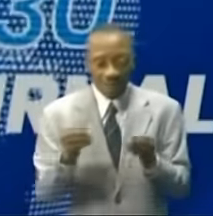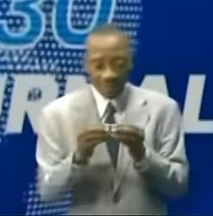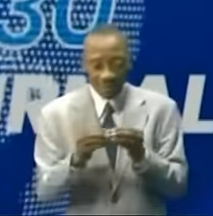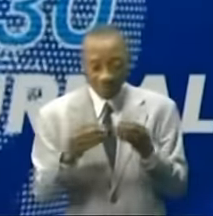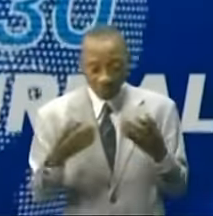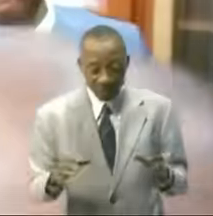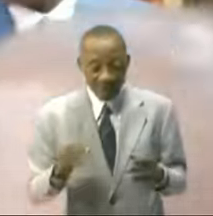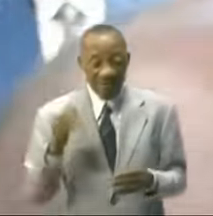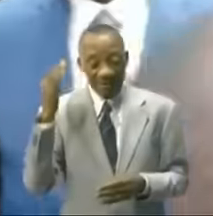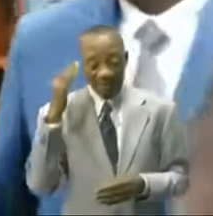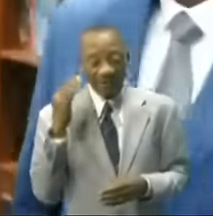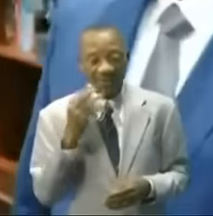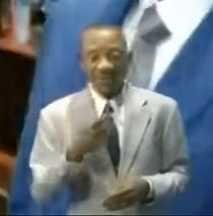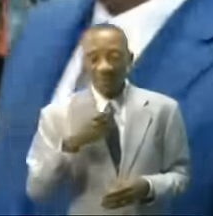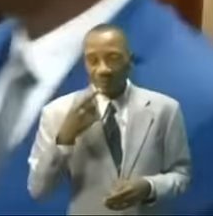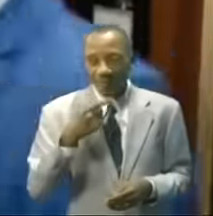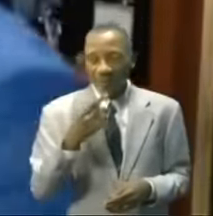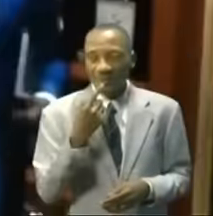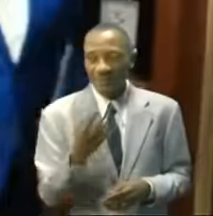Suivez.